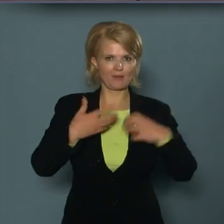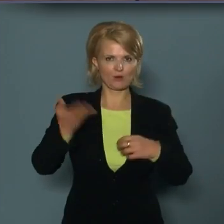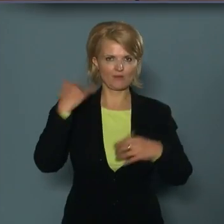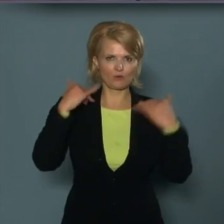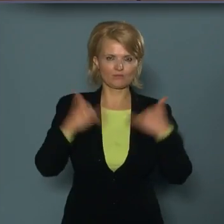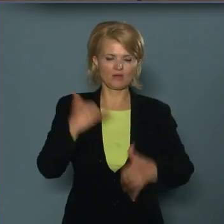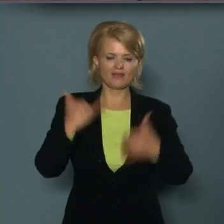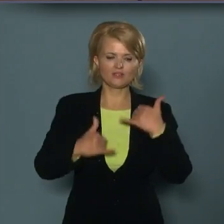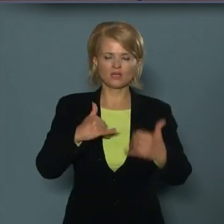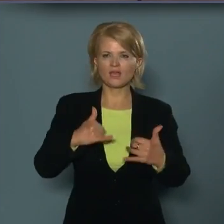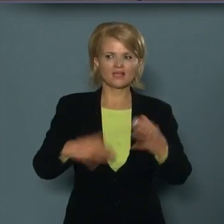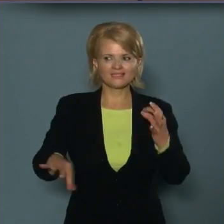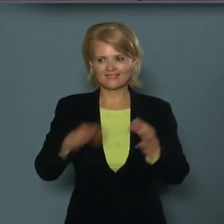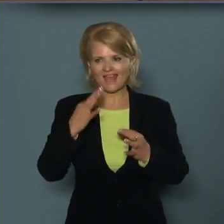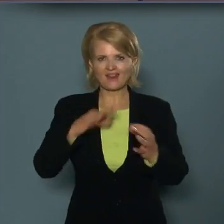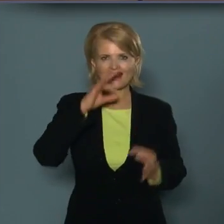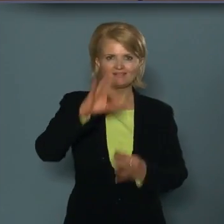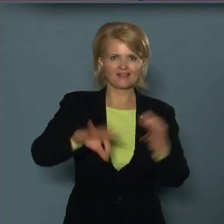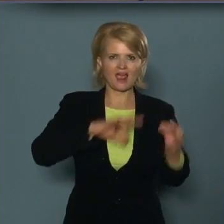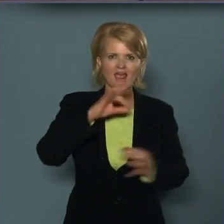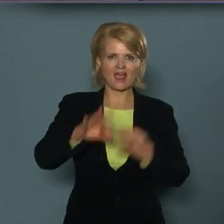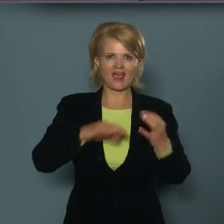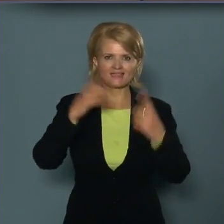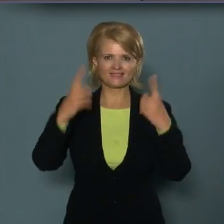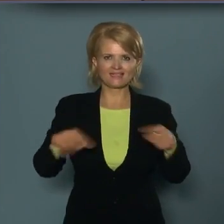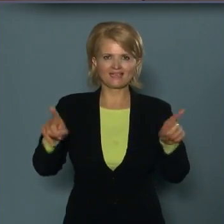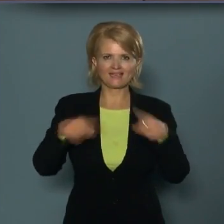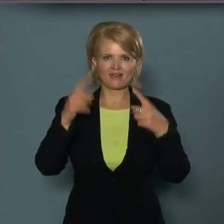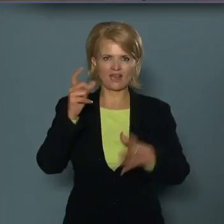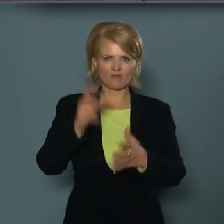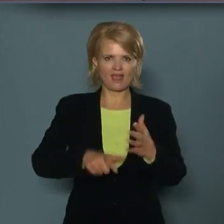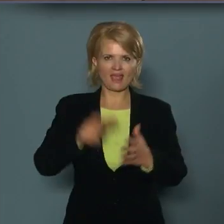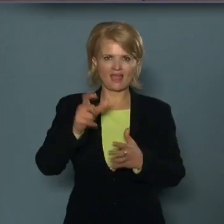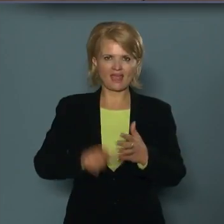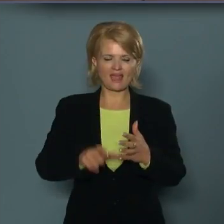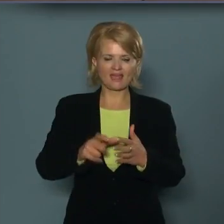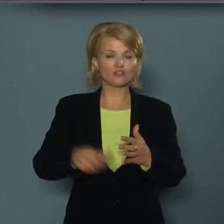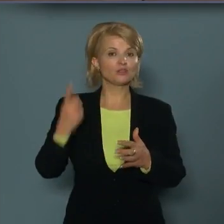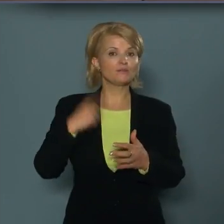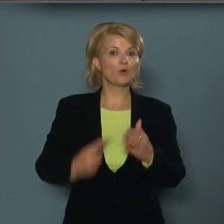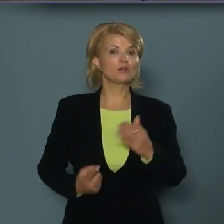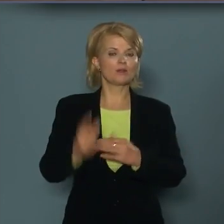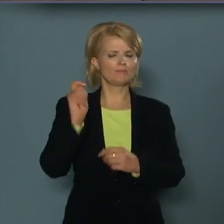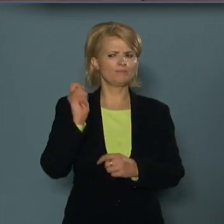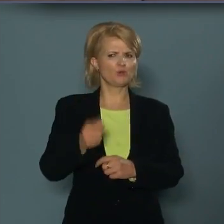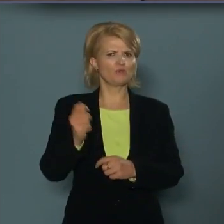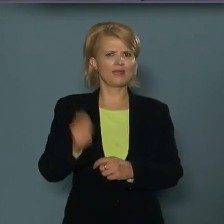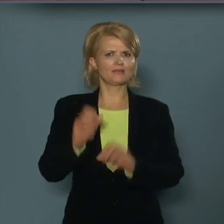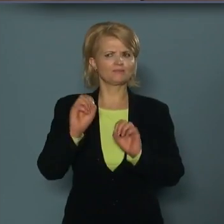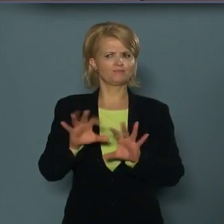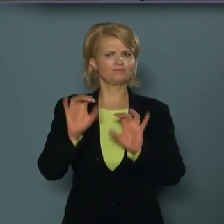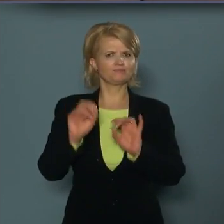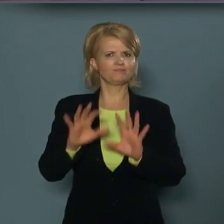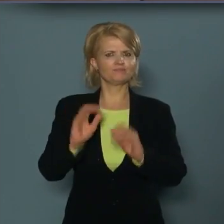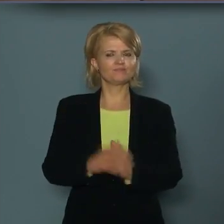mai versenyen. Köztük zenével, tánccal, énekkel, verssel, és volt még egy különleges bűvészmutatvány